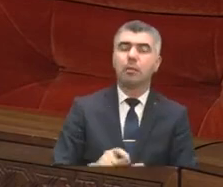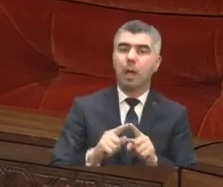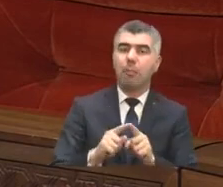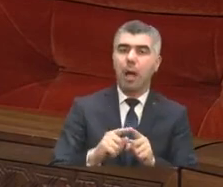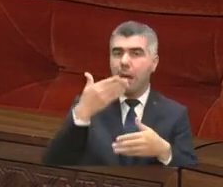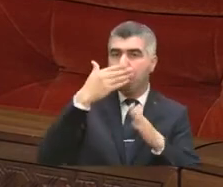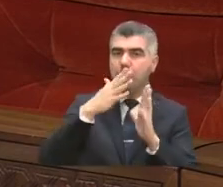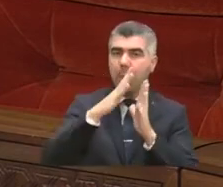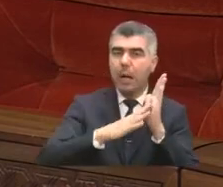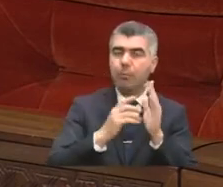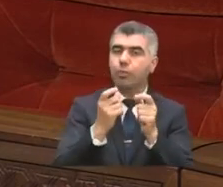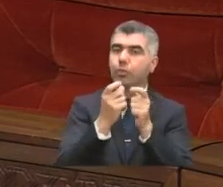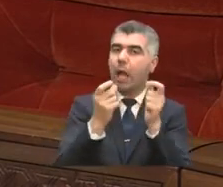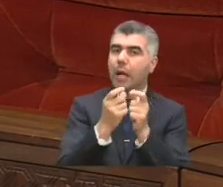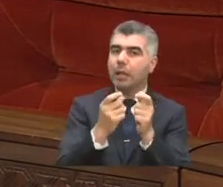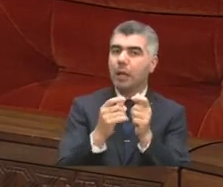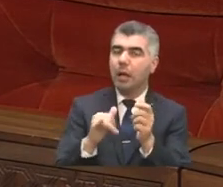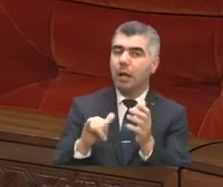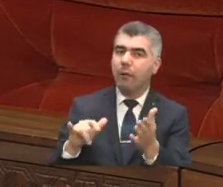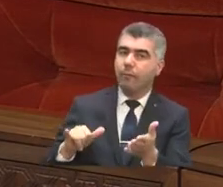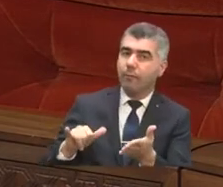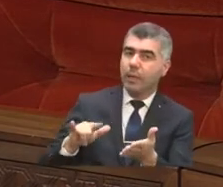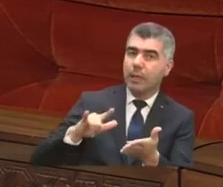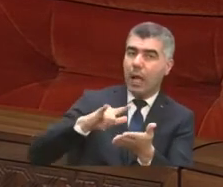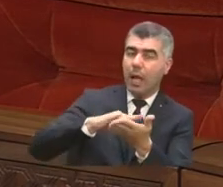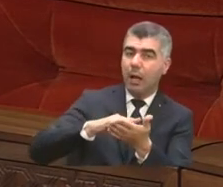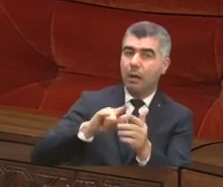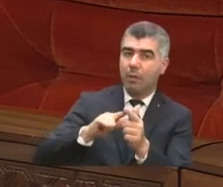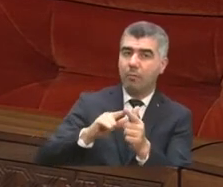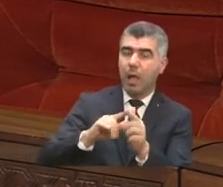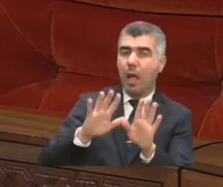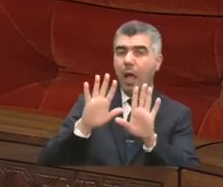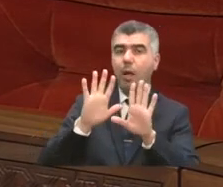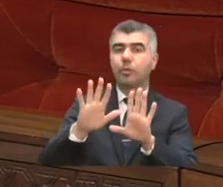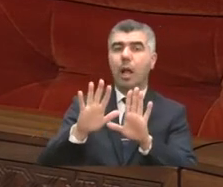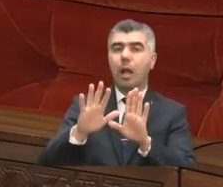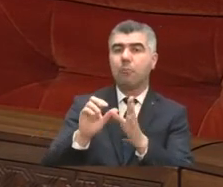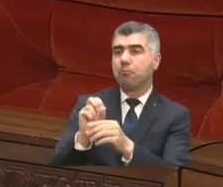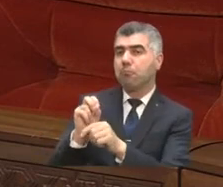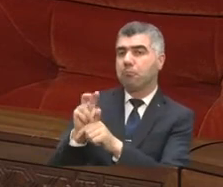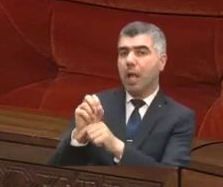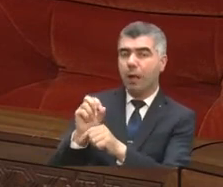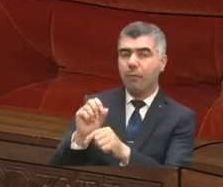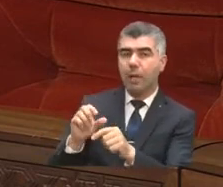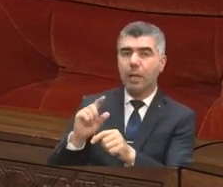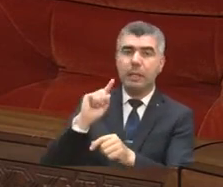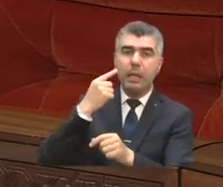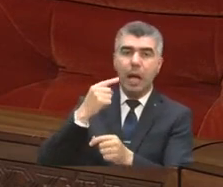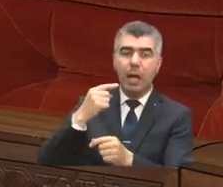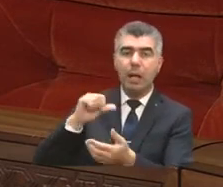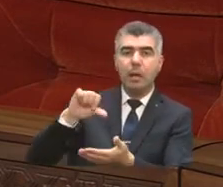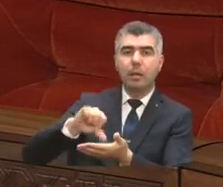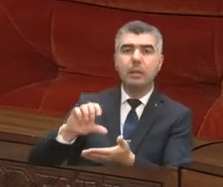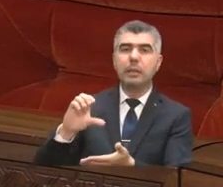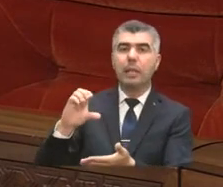الملكية المغربية التي تؤمن رحلات 10 رحلات تنظن بين مطار الداخلة ومطار الدار